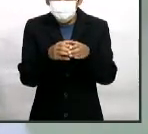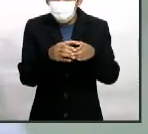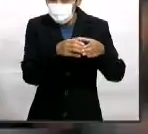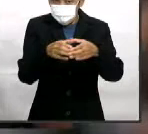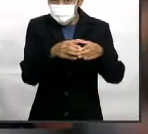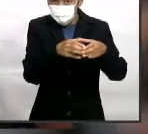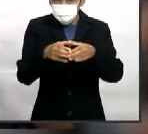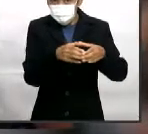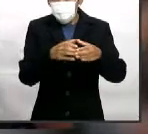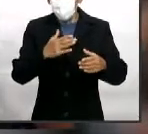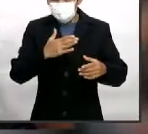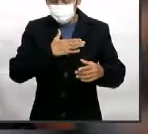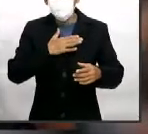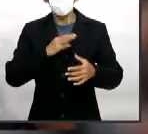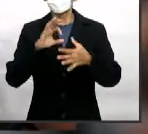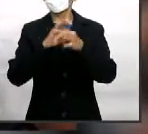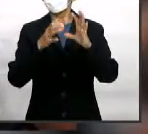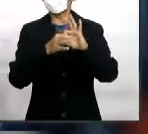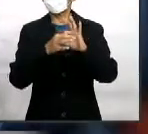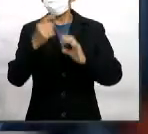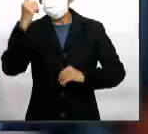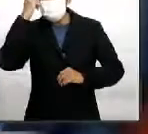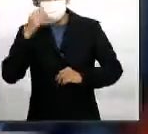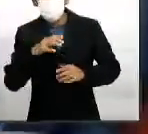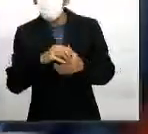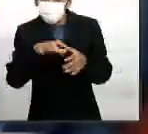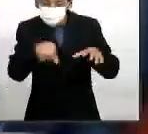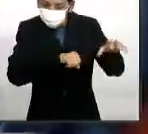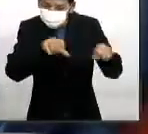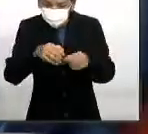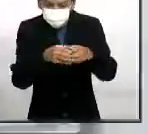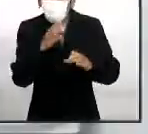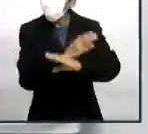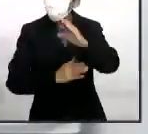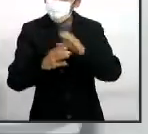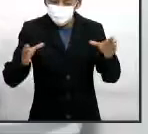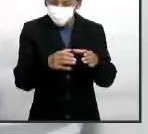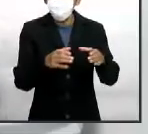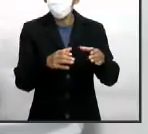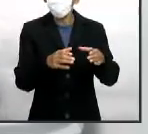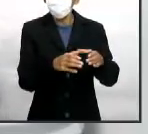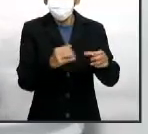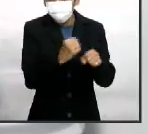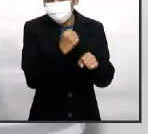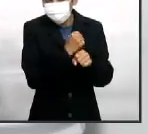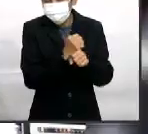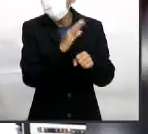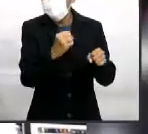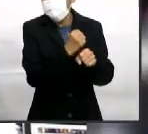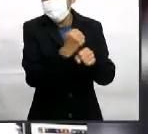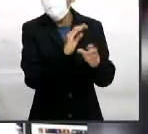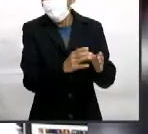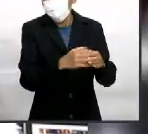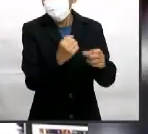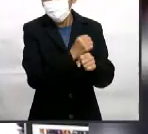มเนี่ยผมเบื้องต้นเนี่ยผมจะให้นักกีฬาเนี่ยไปหาคนพิการแล้วก็จับกลุ่มซ้อมไปก่อนเรื่องอะ